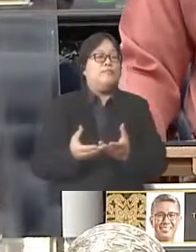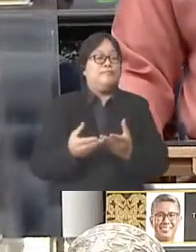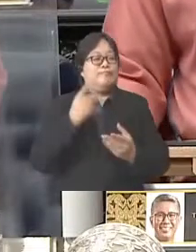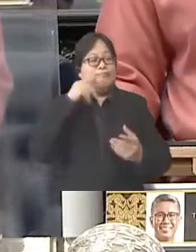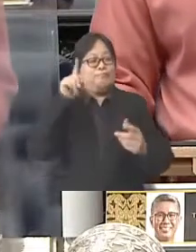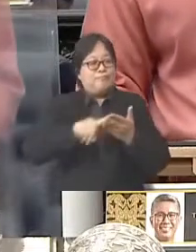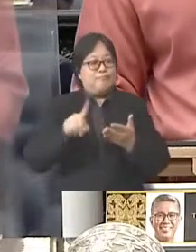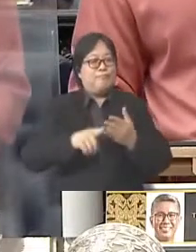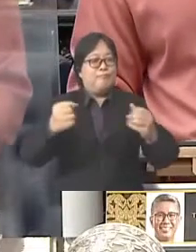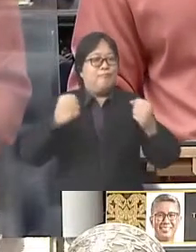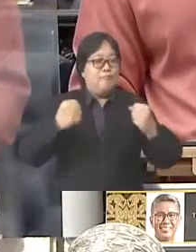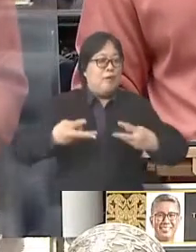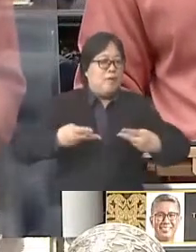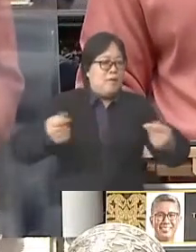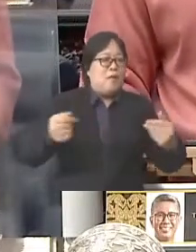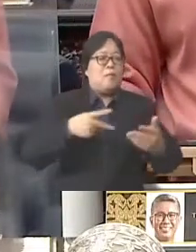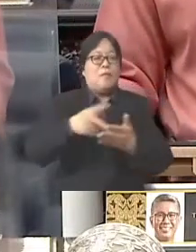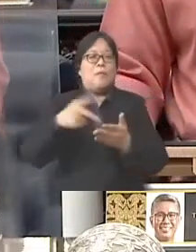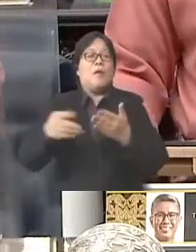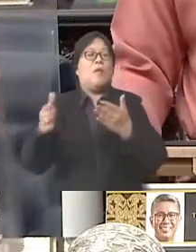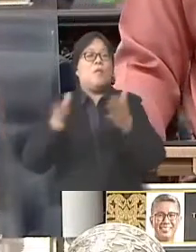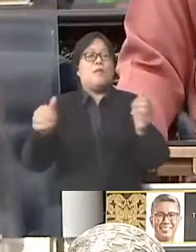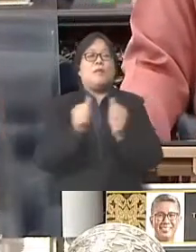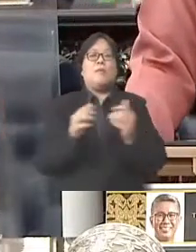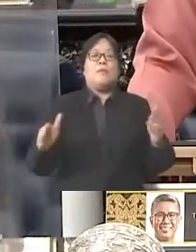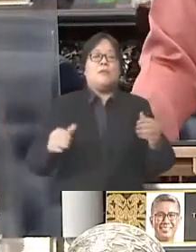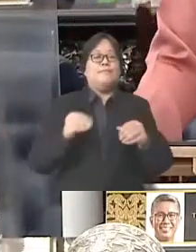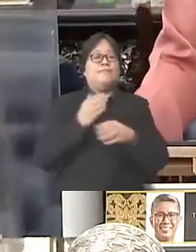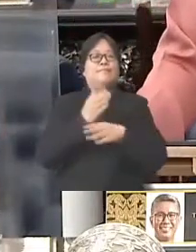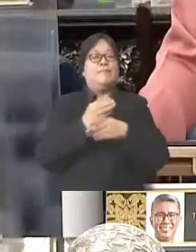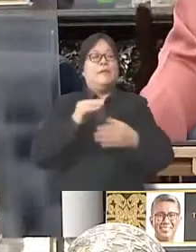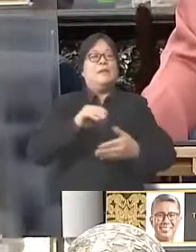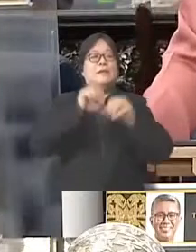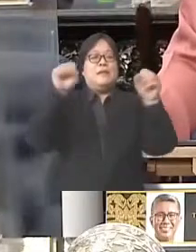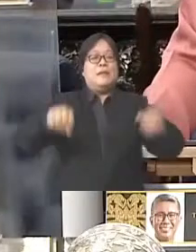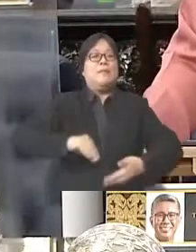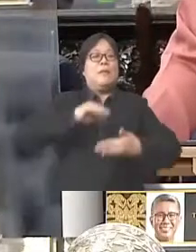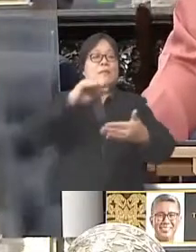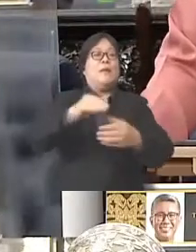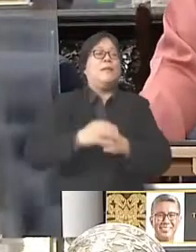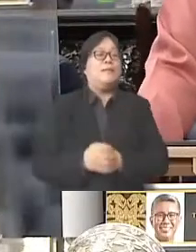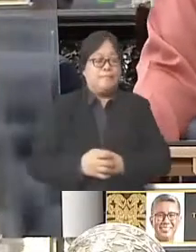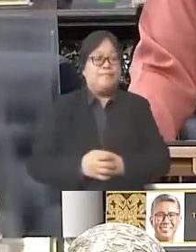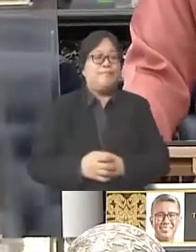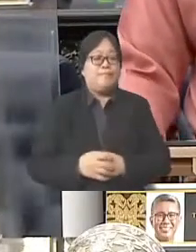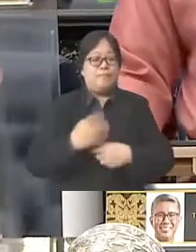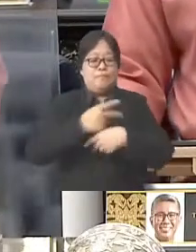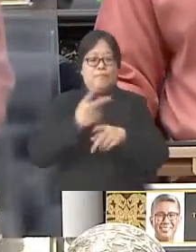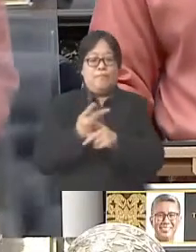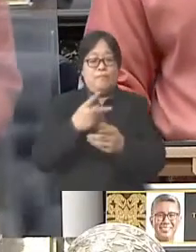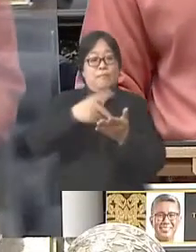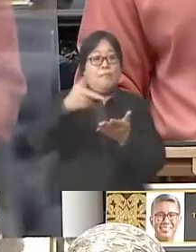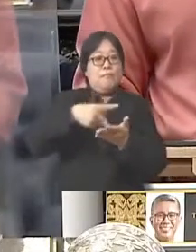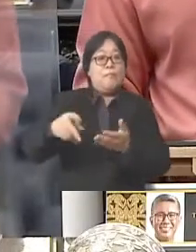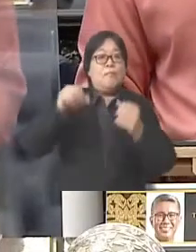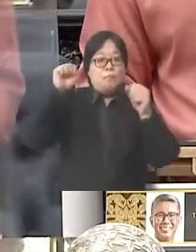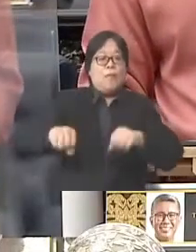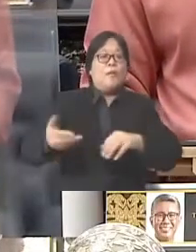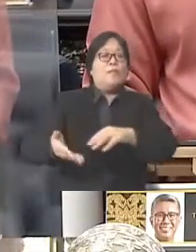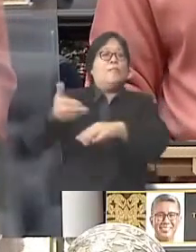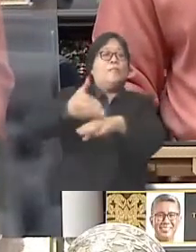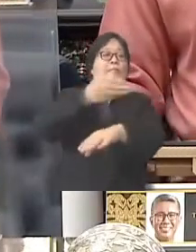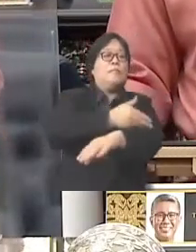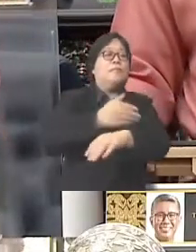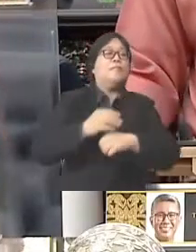kecakapan dan keberkesanan perbelanjaan awam tanpa menjejaskan sistem penyampaian awal dengan itu productivity perbelanjaan awam dapat